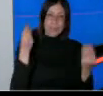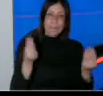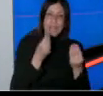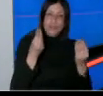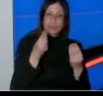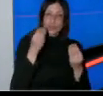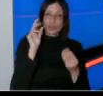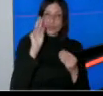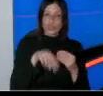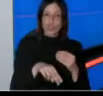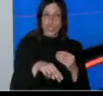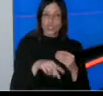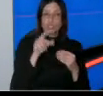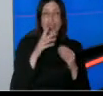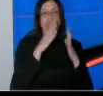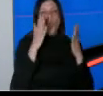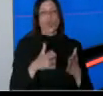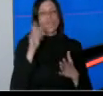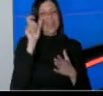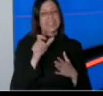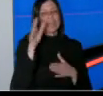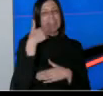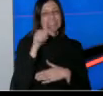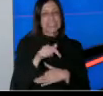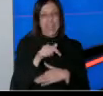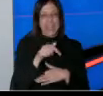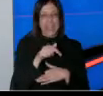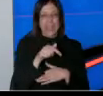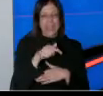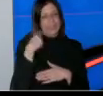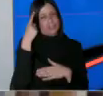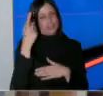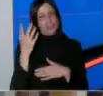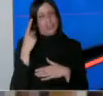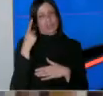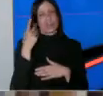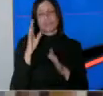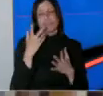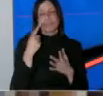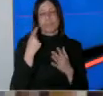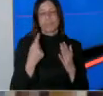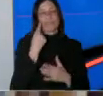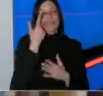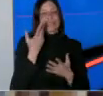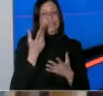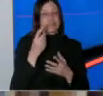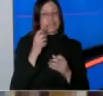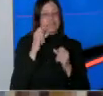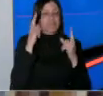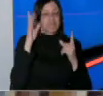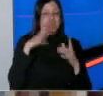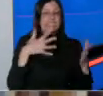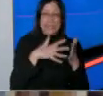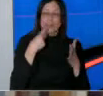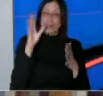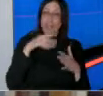בקרב הגוף האזרחי במדינת ישראל? אז תשמע, קודם כל מה שמדהים שסקרים מראים, שגם כבר